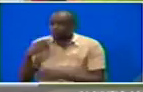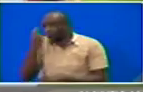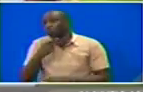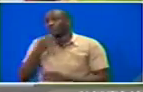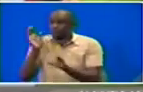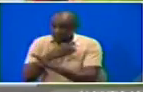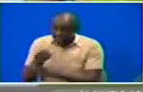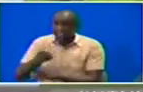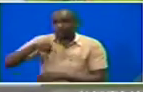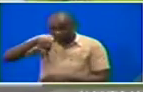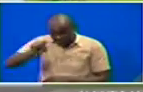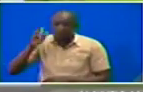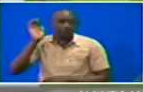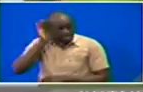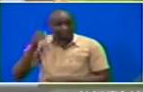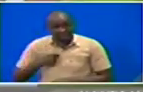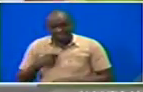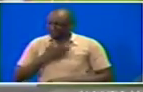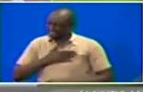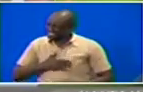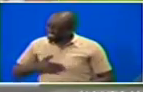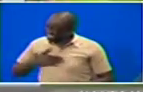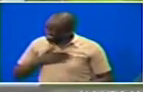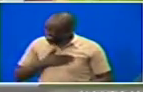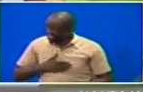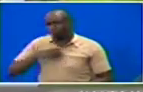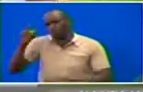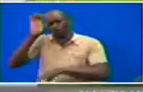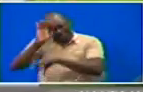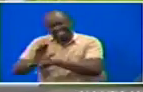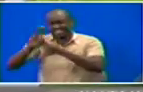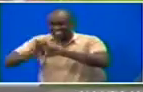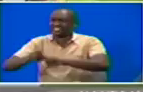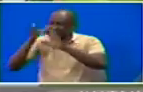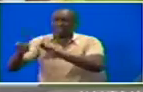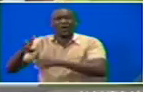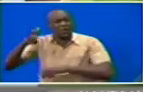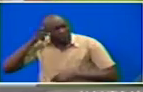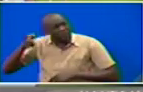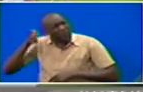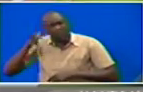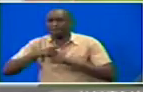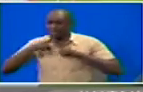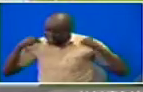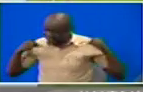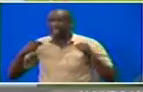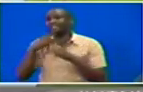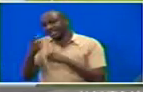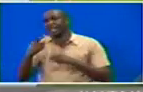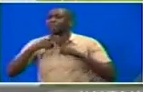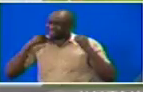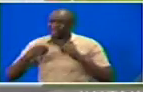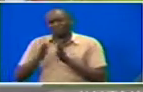ni mchipukizi na ananisikiza, tafadhali, enda kanisani, ongea na mchungaji, mwambie mchungaji